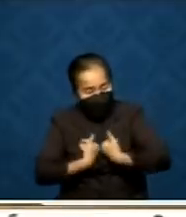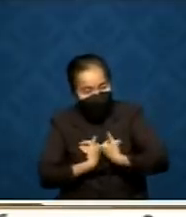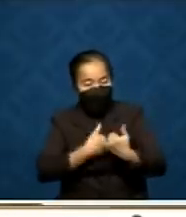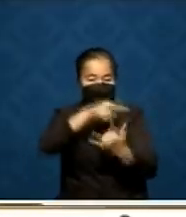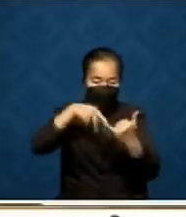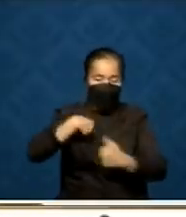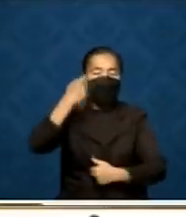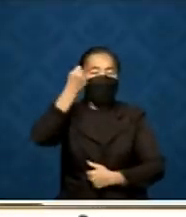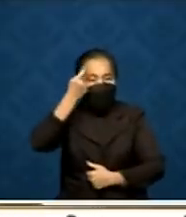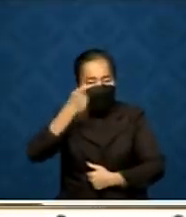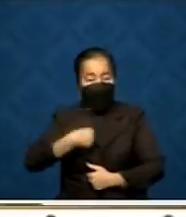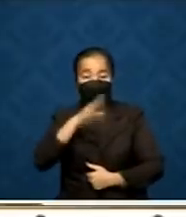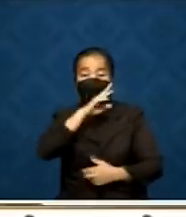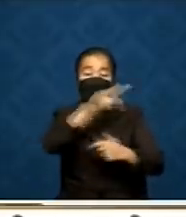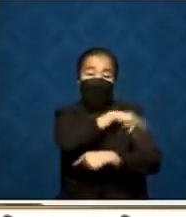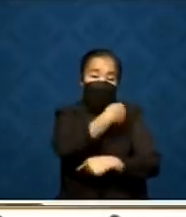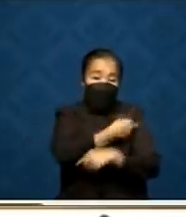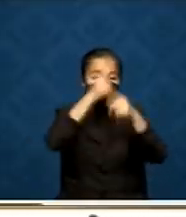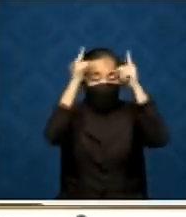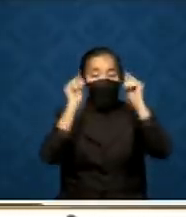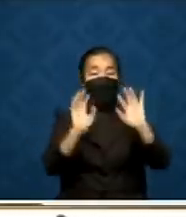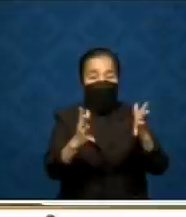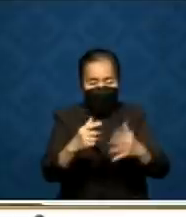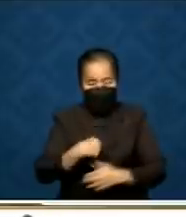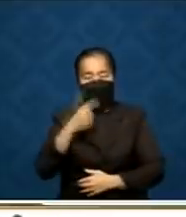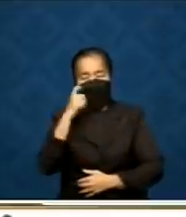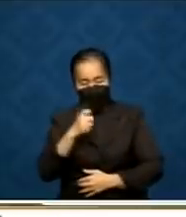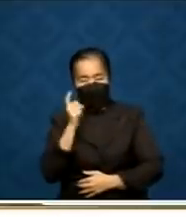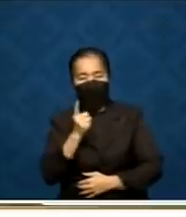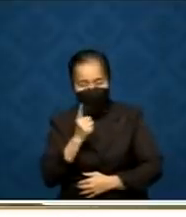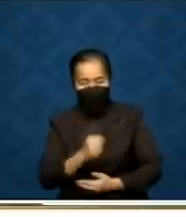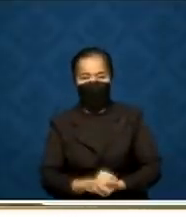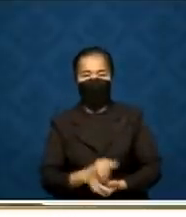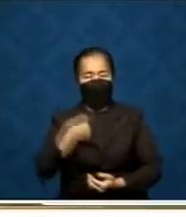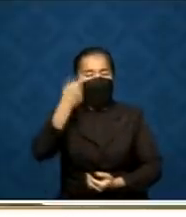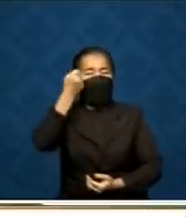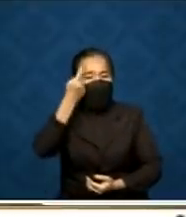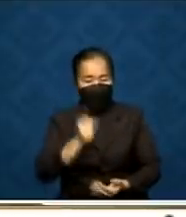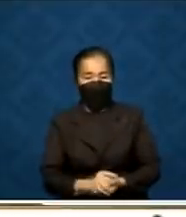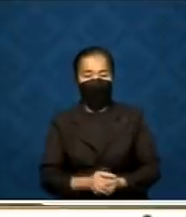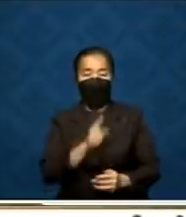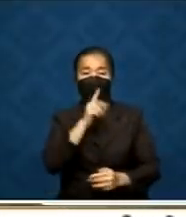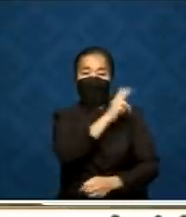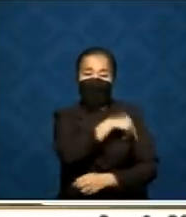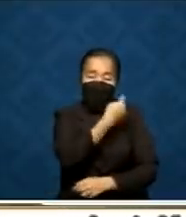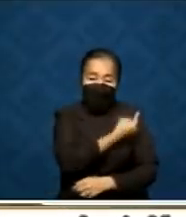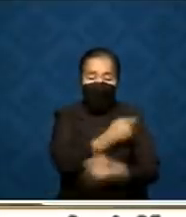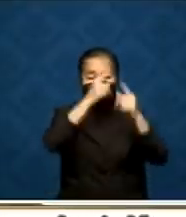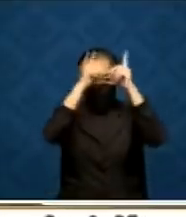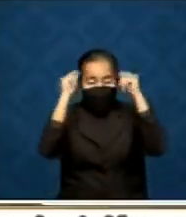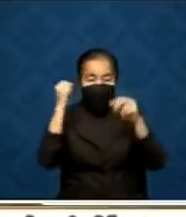ตายแล้วก็ได้เห็นคุณประโยชน์ท่านแต่ถ้าพวกท่านผิดพลาดอัน